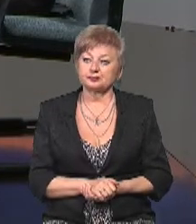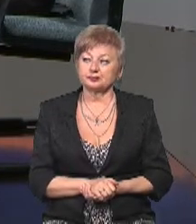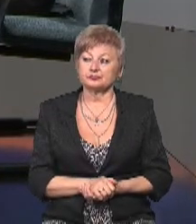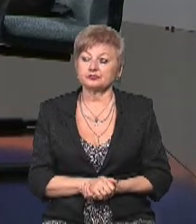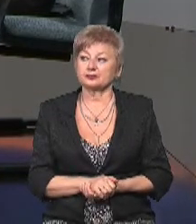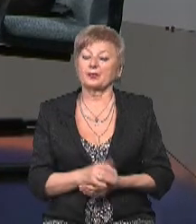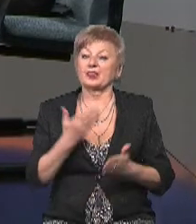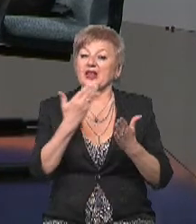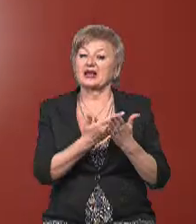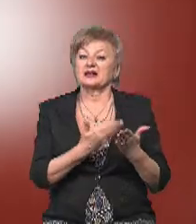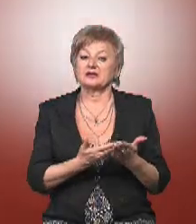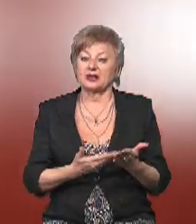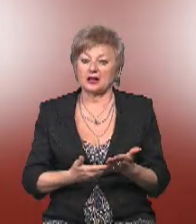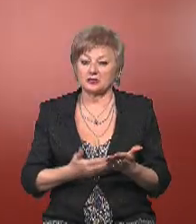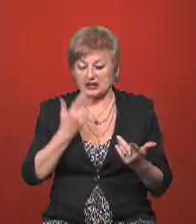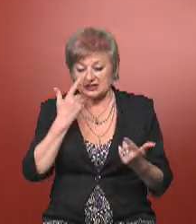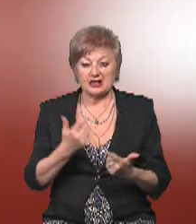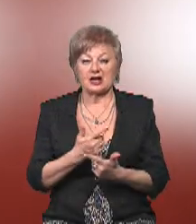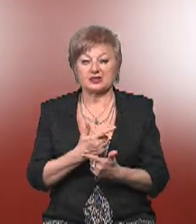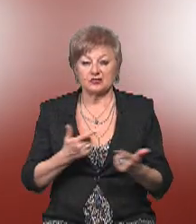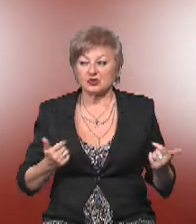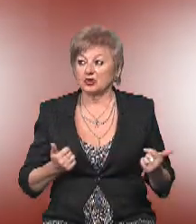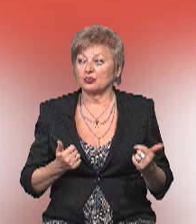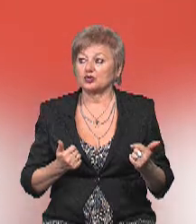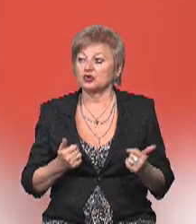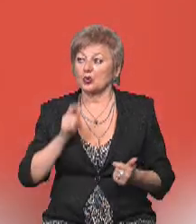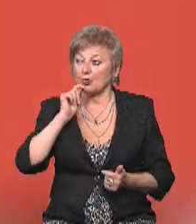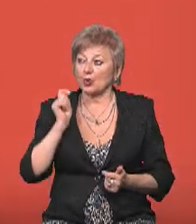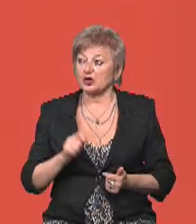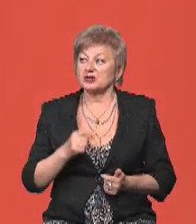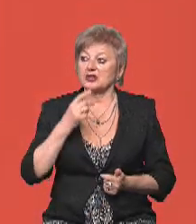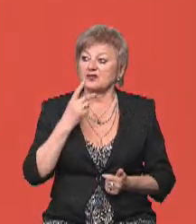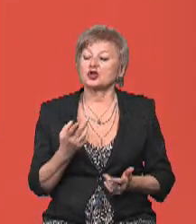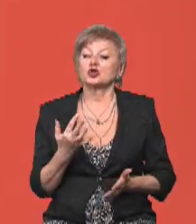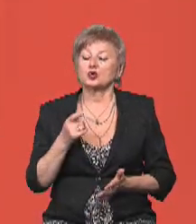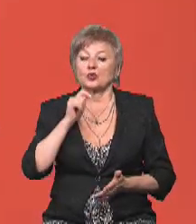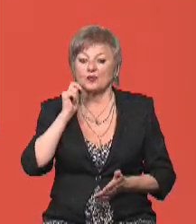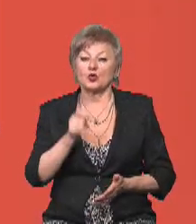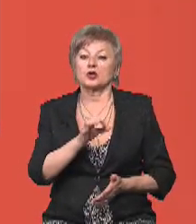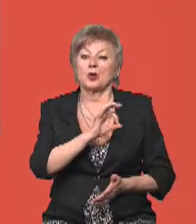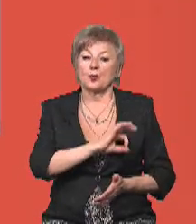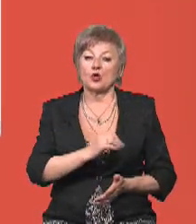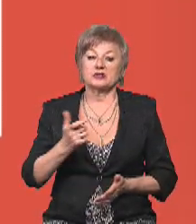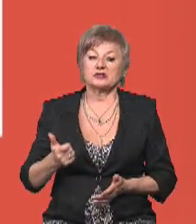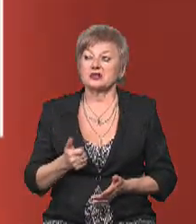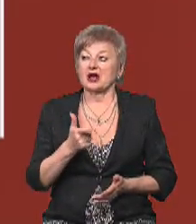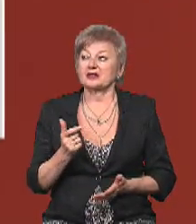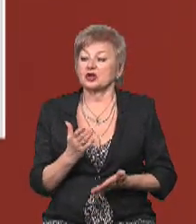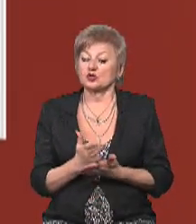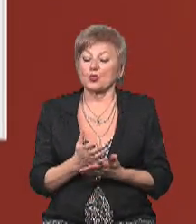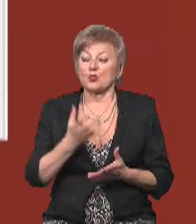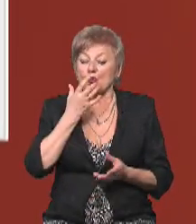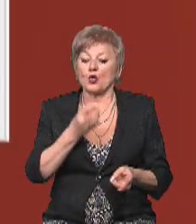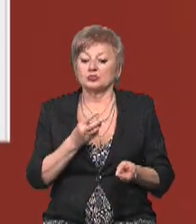Це дані за інформацією Державної служби статистики України. Ми бачимо, скільки в Україні споживачів газу, які мають